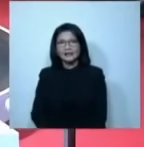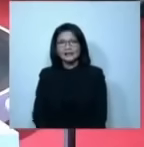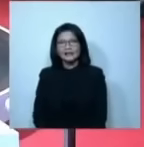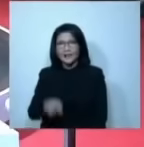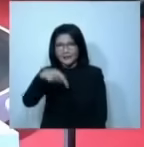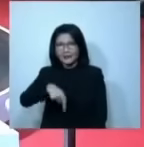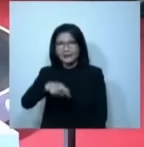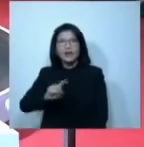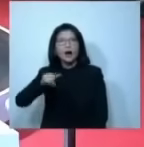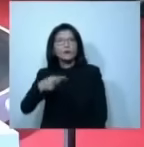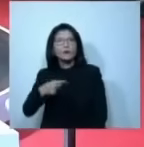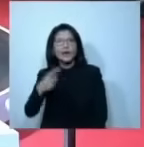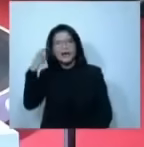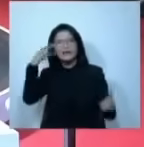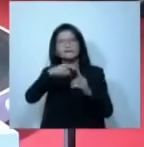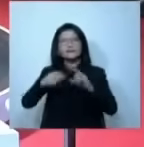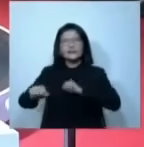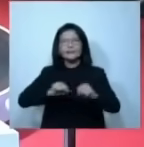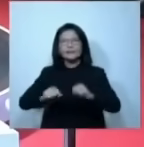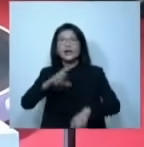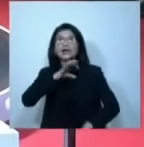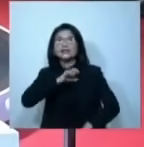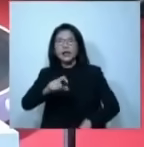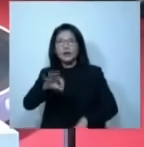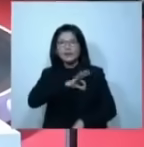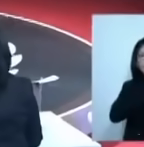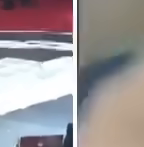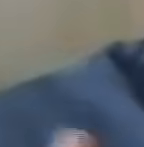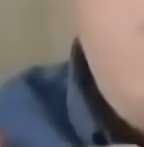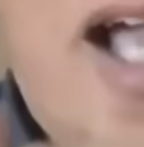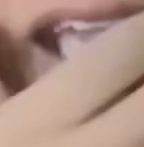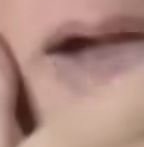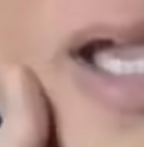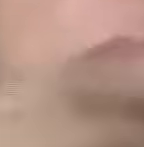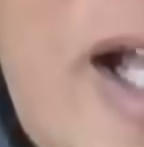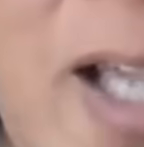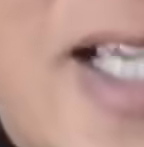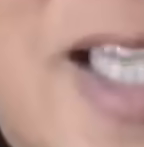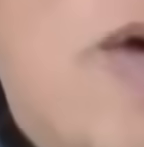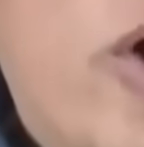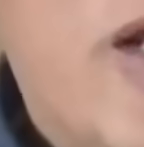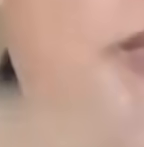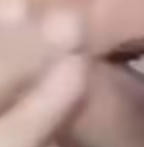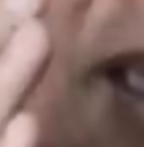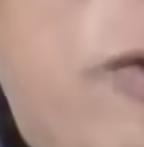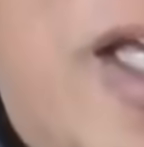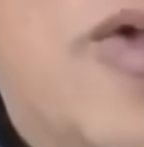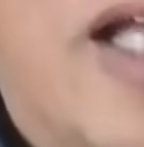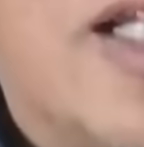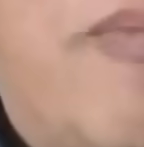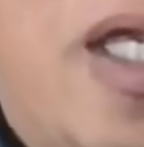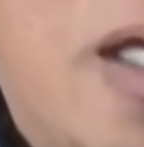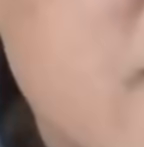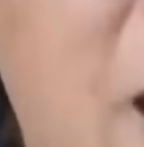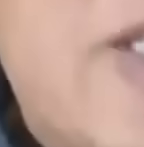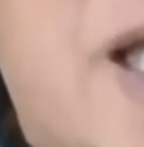5% faktanya di l bank Kompas saja und Poter 28, ya bukan karena saya ngomong di Kompas TV gitu ya